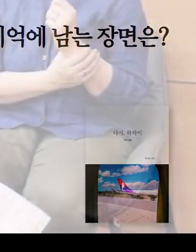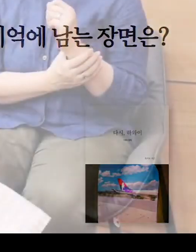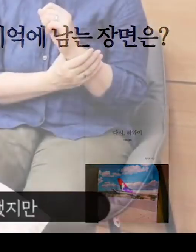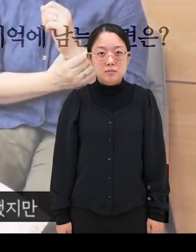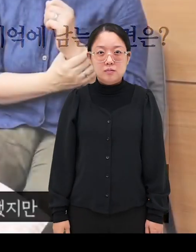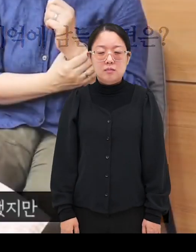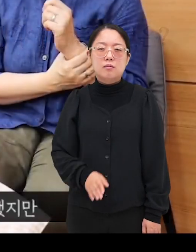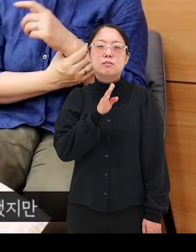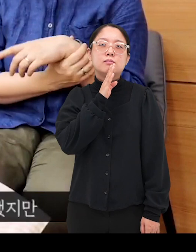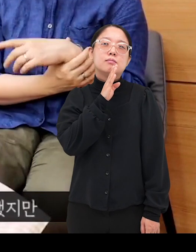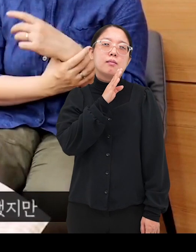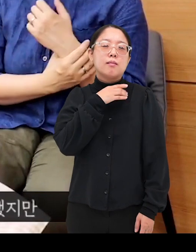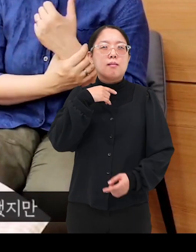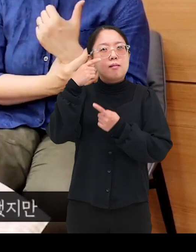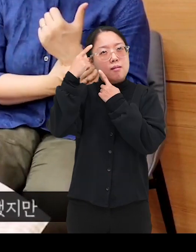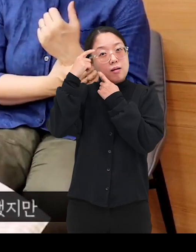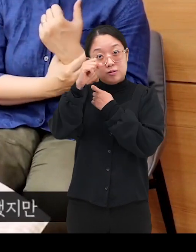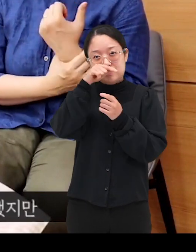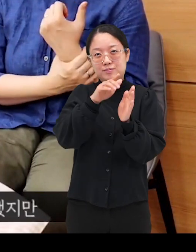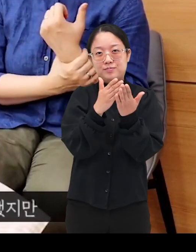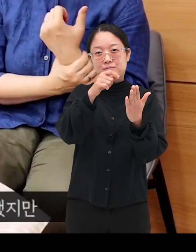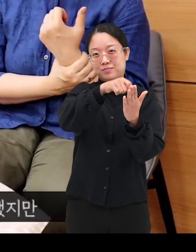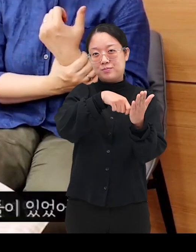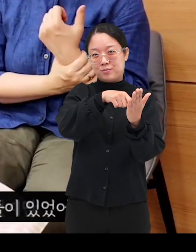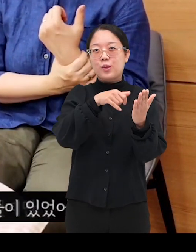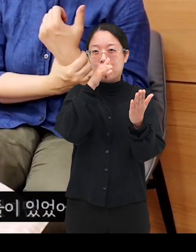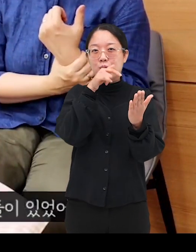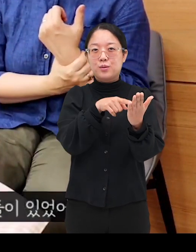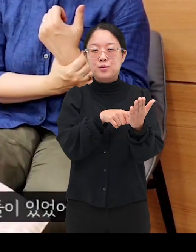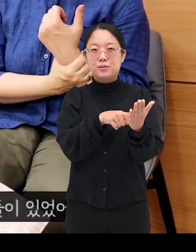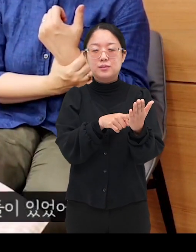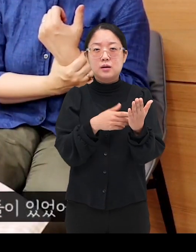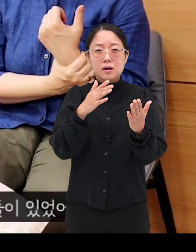제일 좋았던 장면은 책에도 제가 기록을 했지만